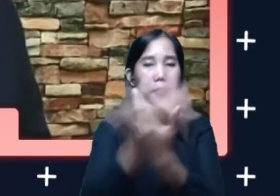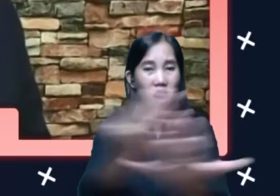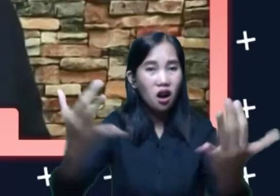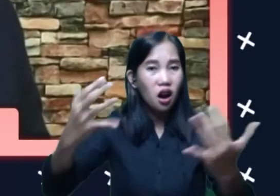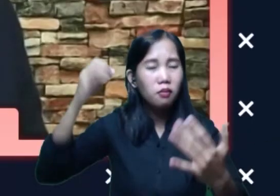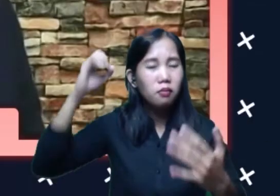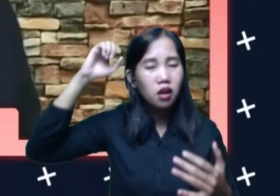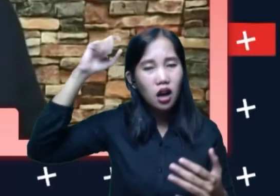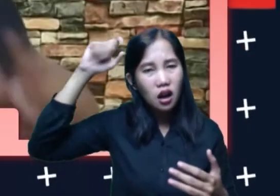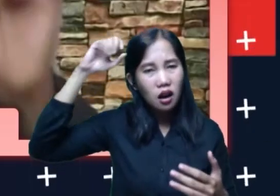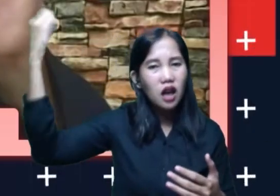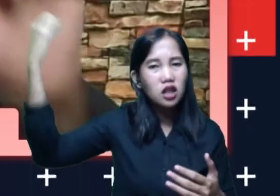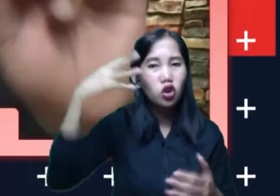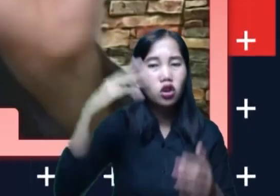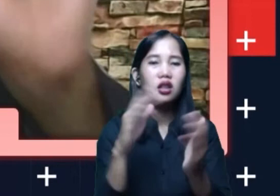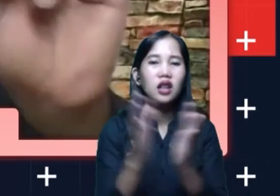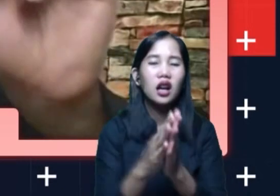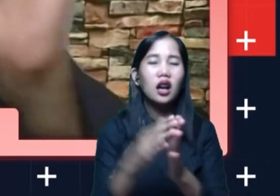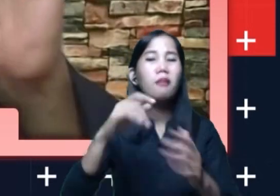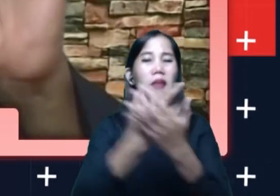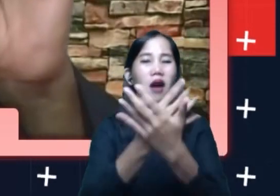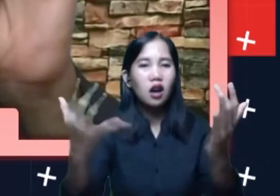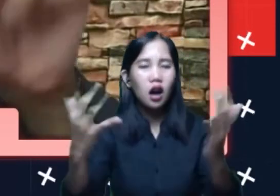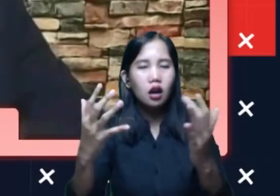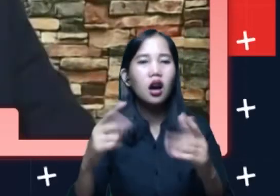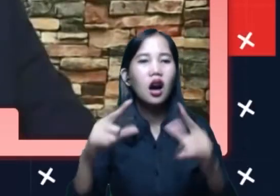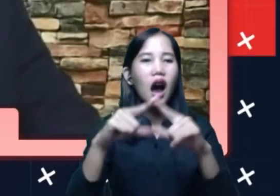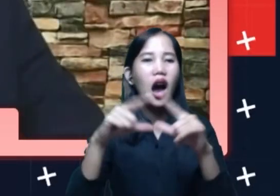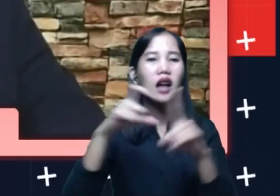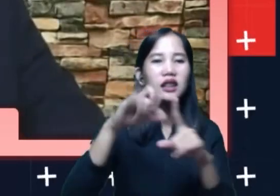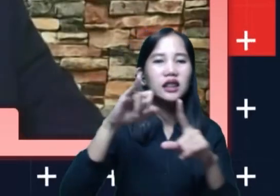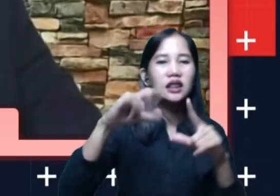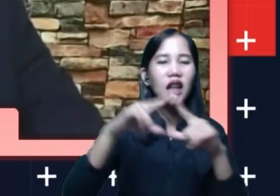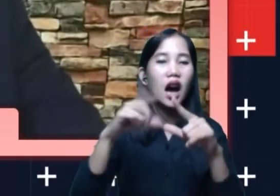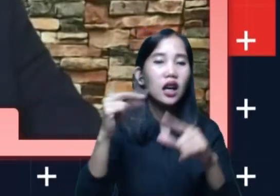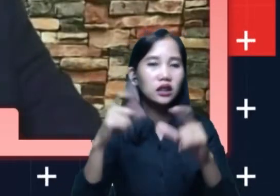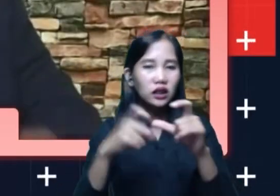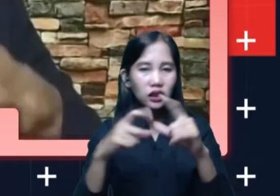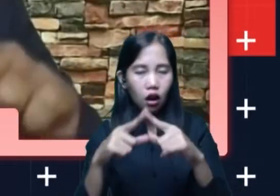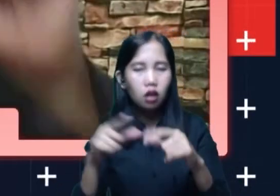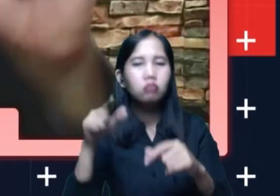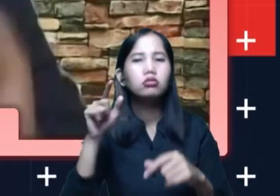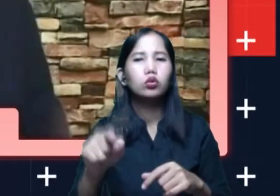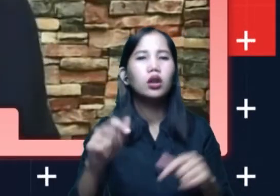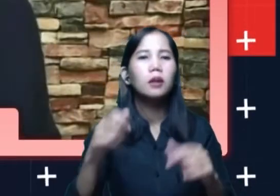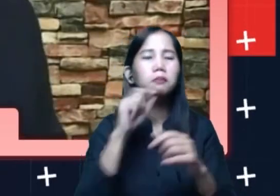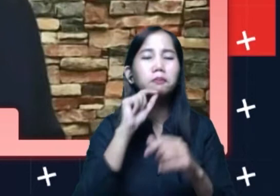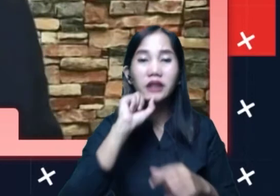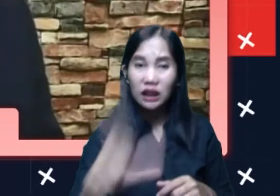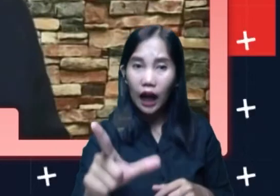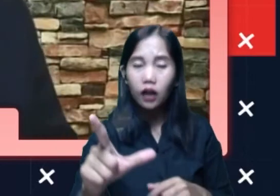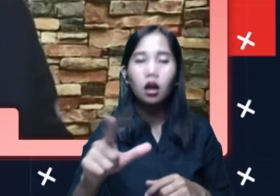jemaat-jemaat menurutinya. Jemaat-jemaat lebih dari satu. Tadi masalahnya adalah di Antiochia satu